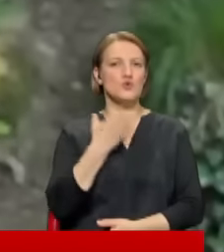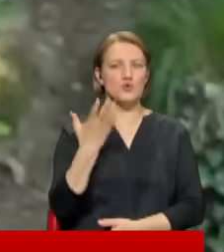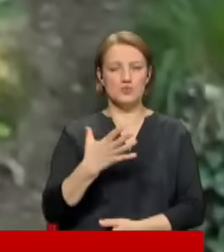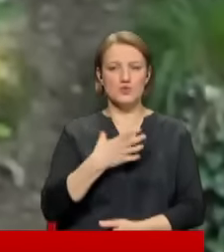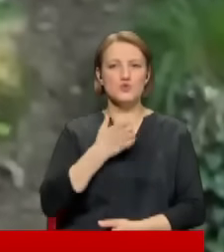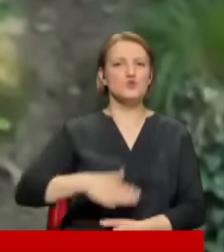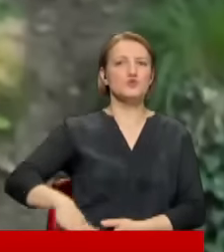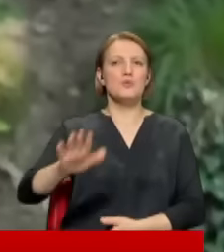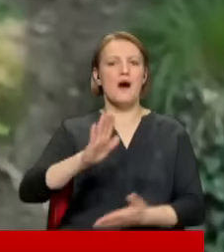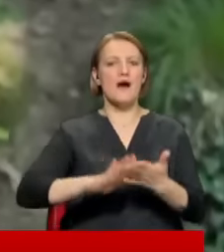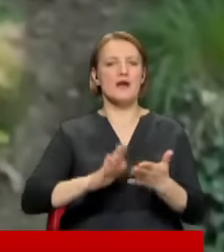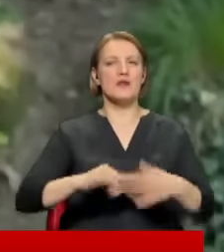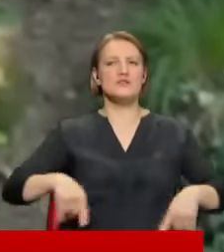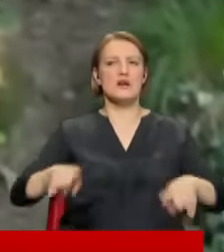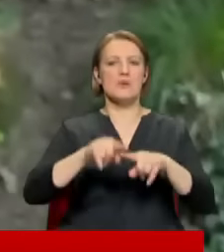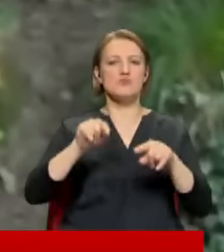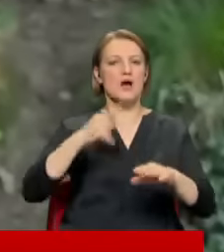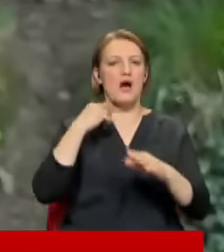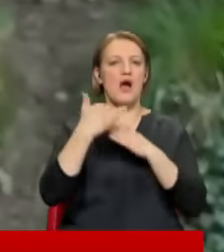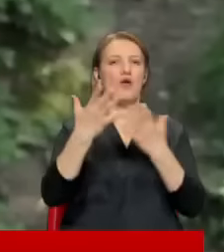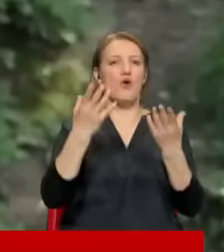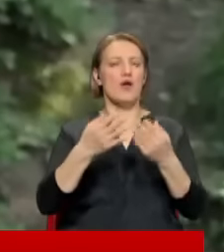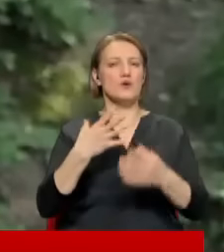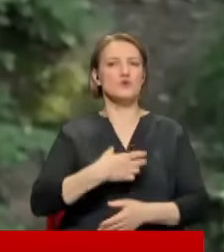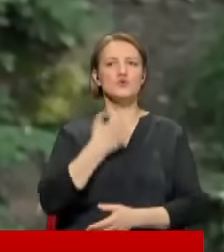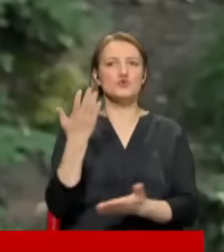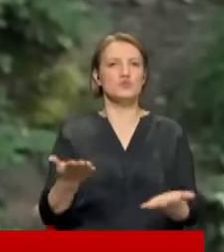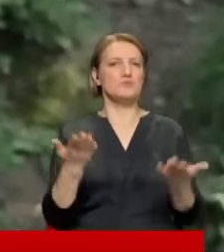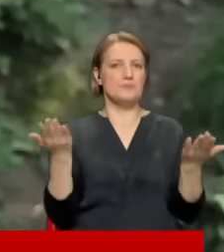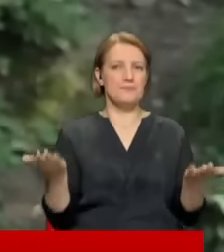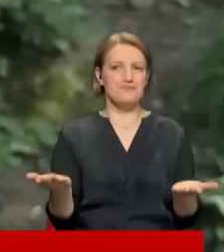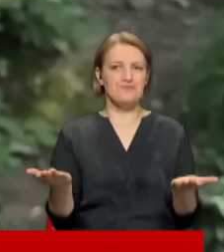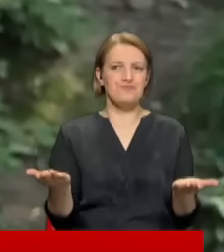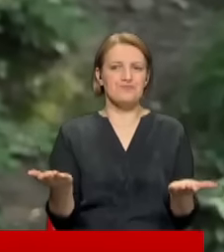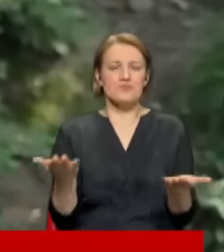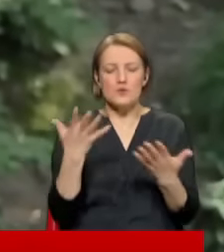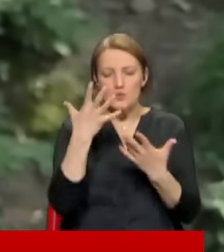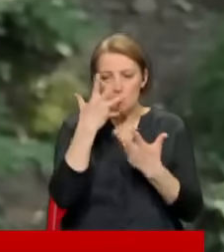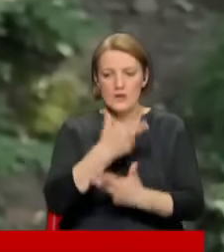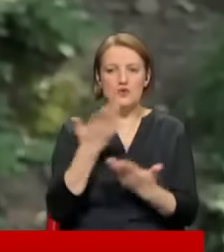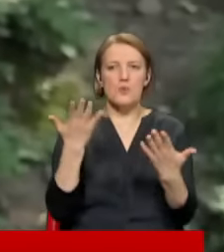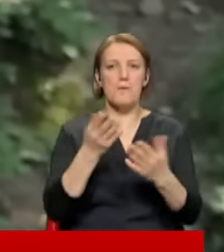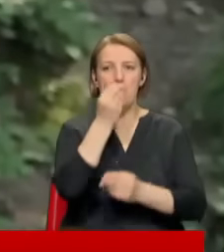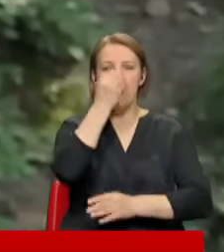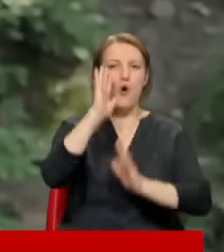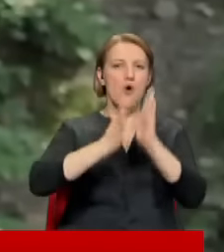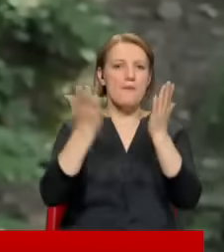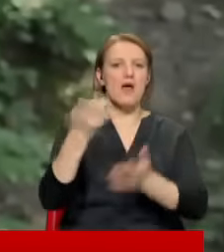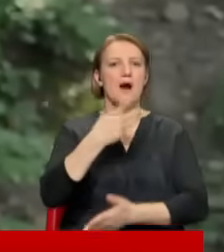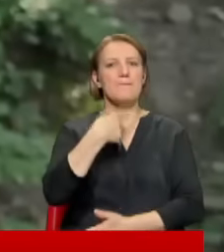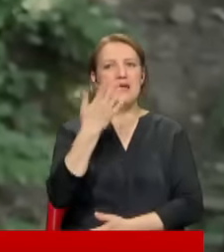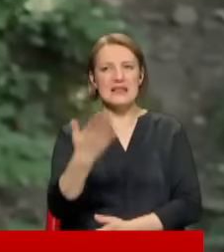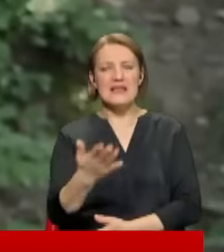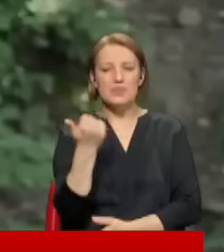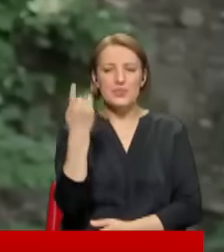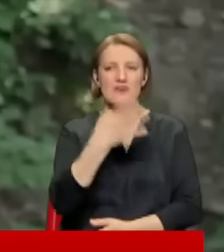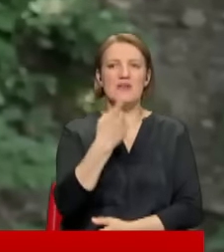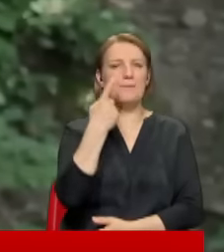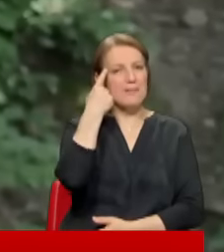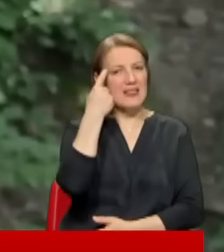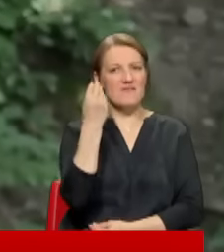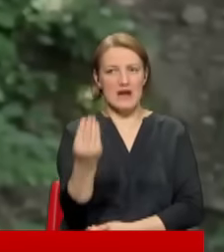Üzgünüz de arkadaşlarımız olarak, buradaki halk olarak üzgünüz. Yani artık utanıyoruz. Ormana, belediyeye defalarca